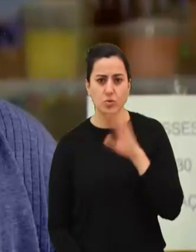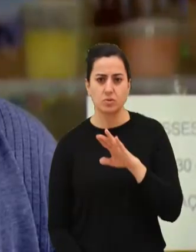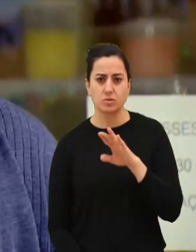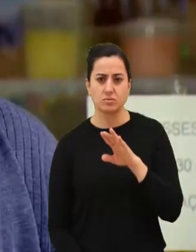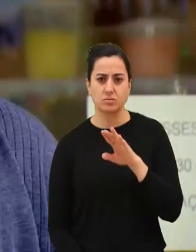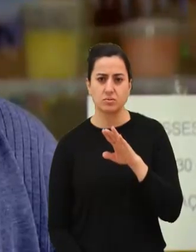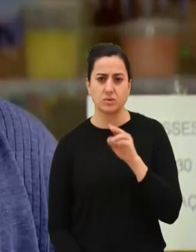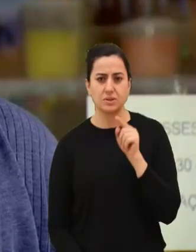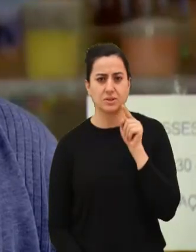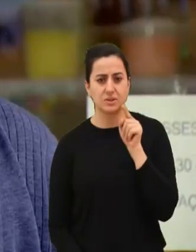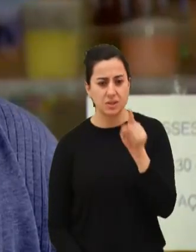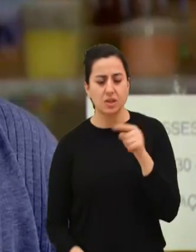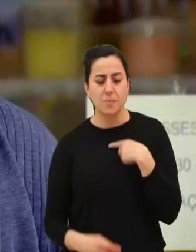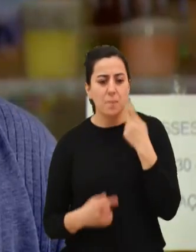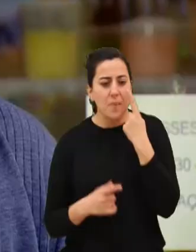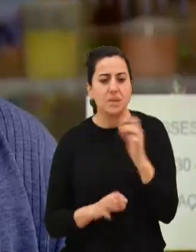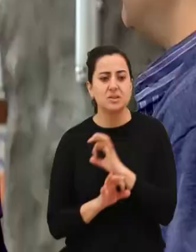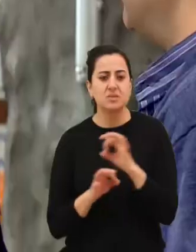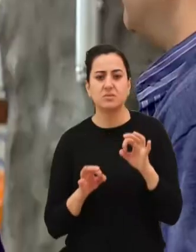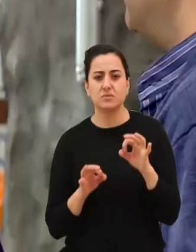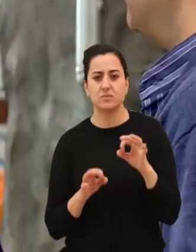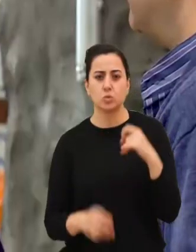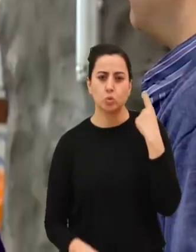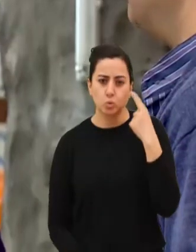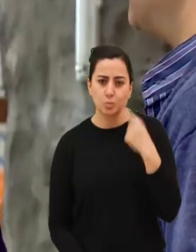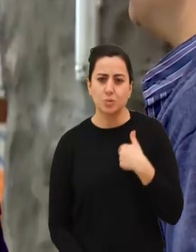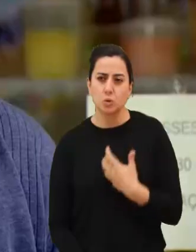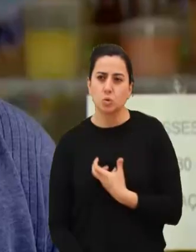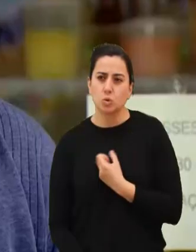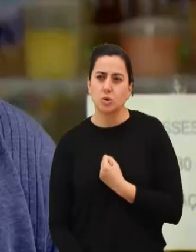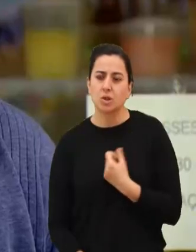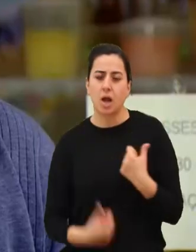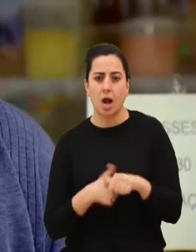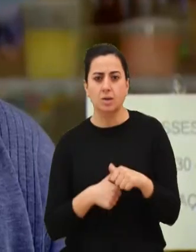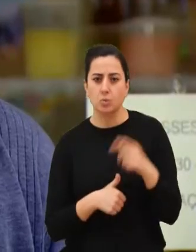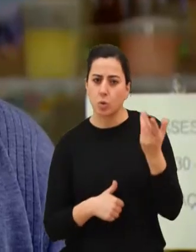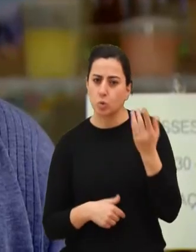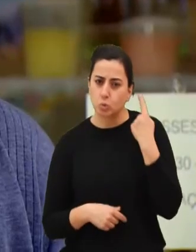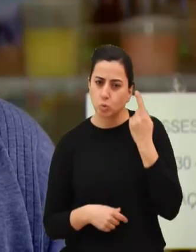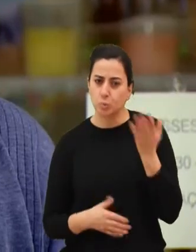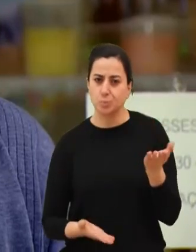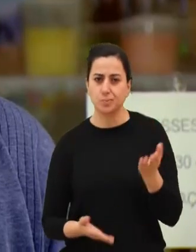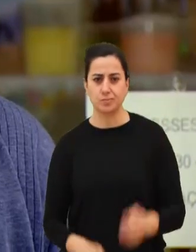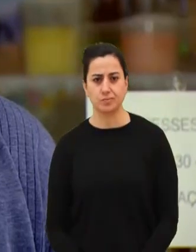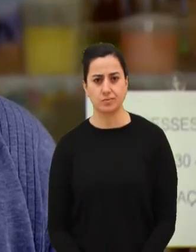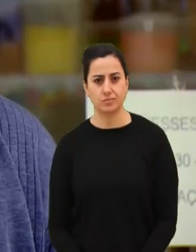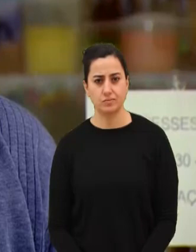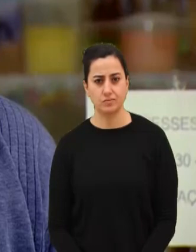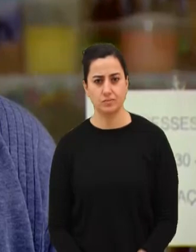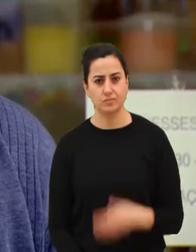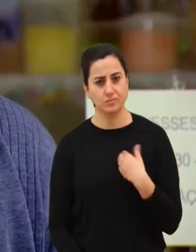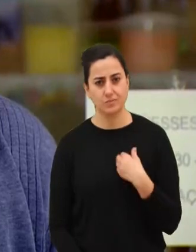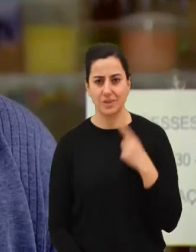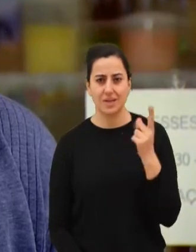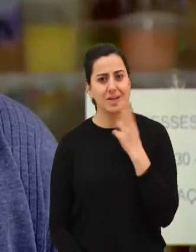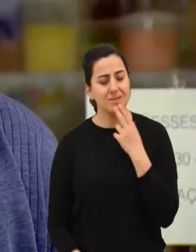sonra seni biraz ihmal etmişim ben bu aralar. Kafama şey yaptı, dank etti. Dedim şey yapayım dedim,